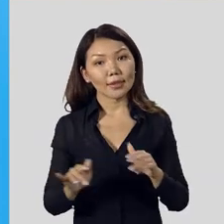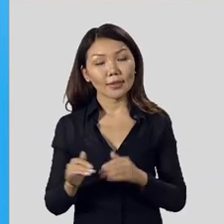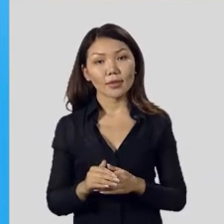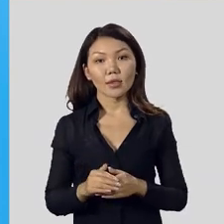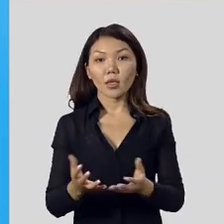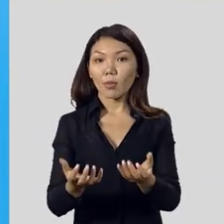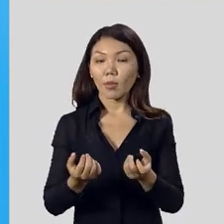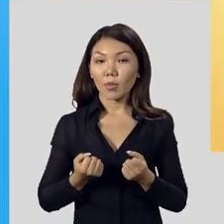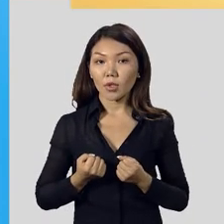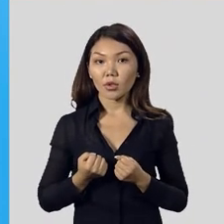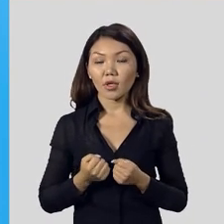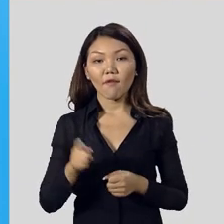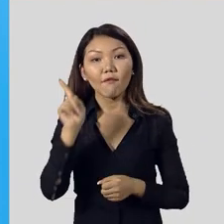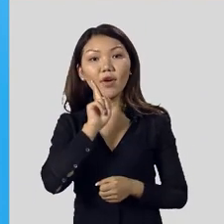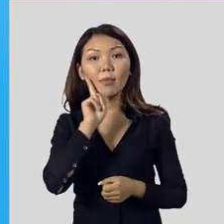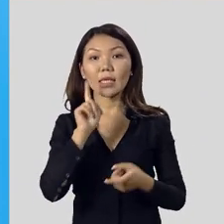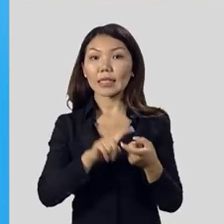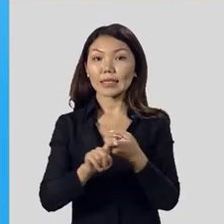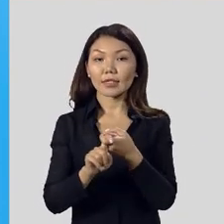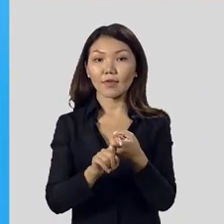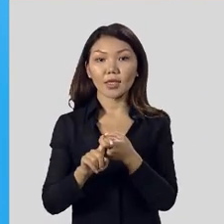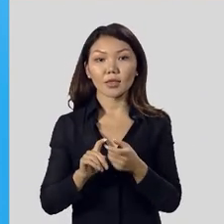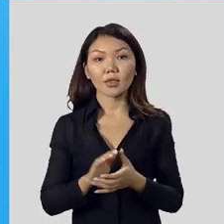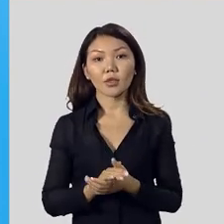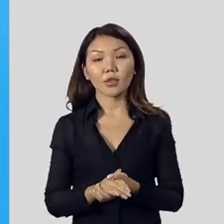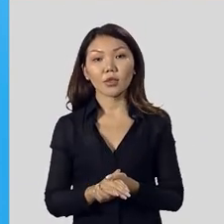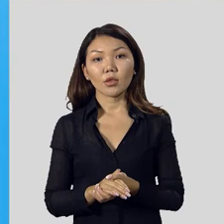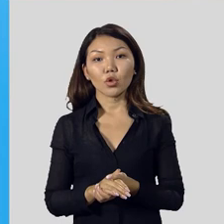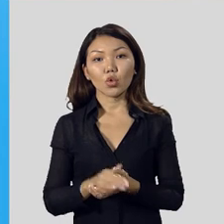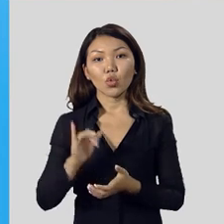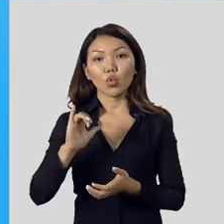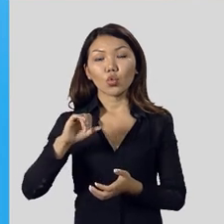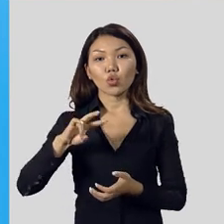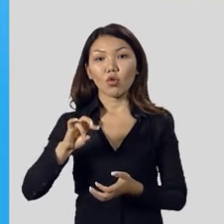приобретения временных связей, условных рефлексов.